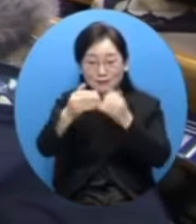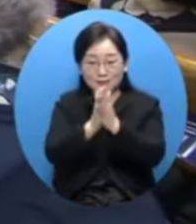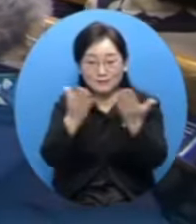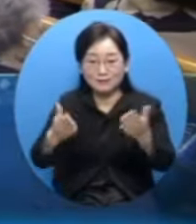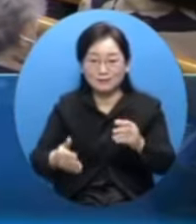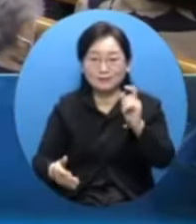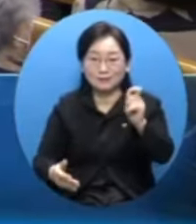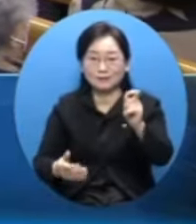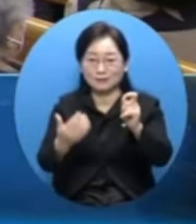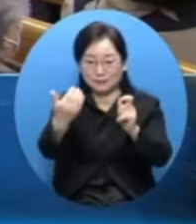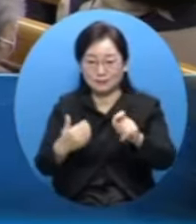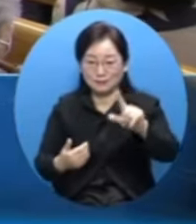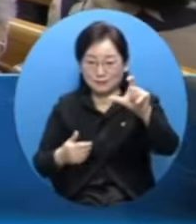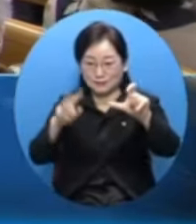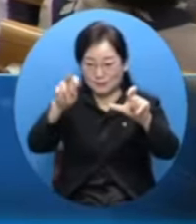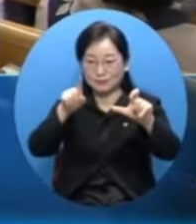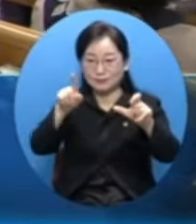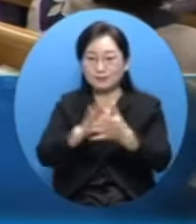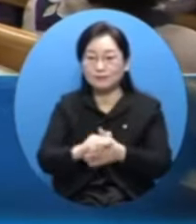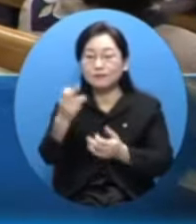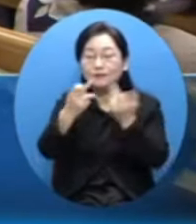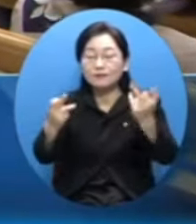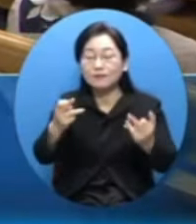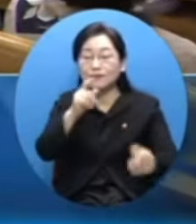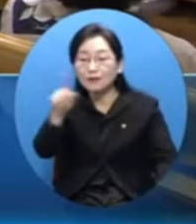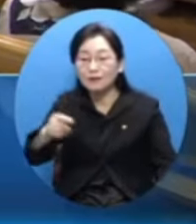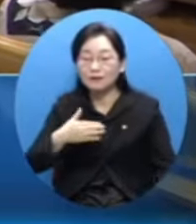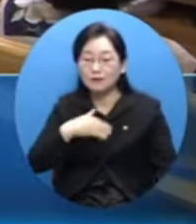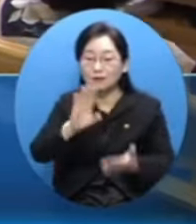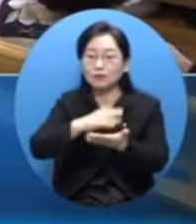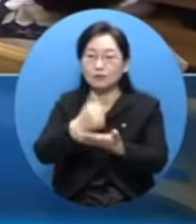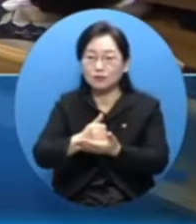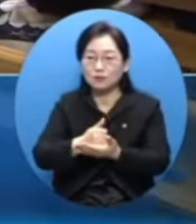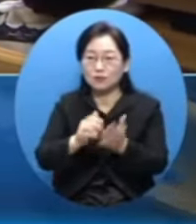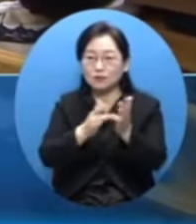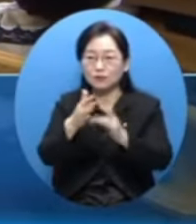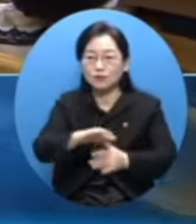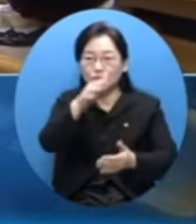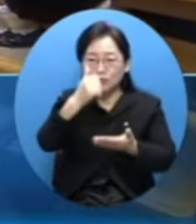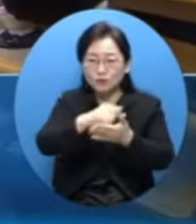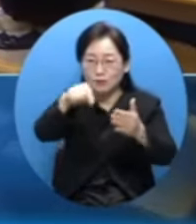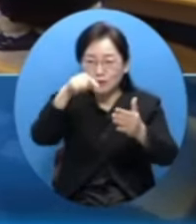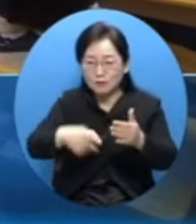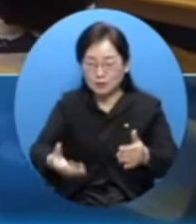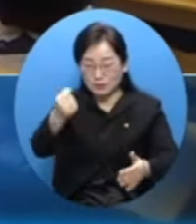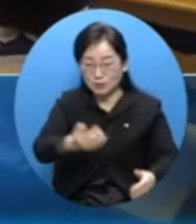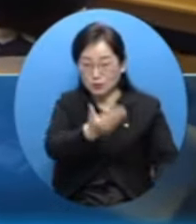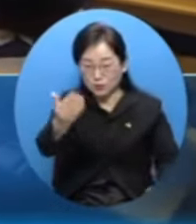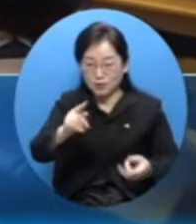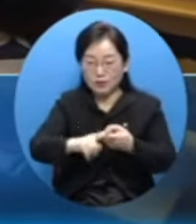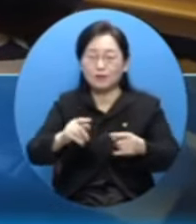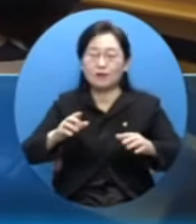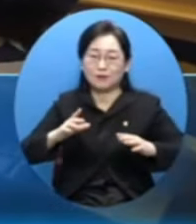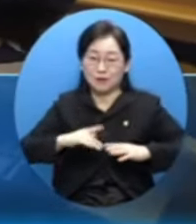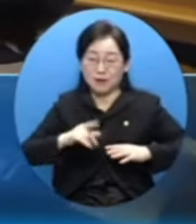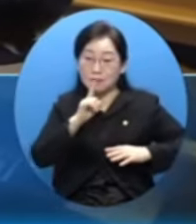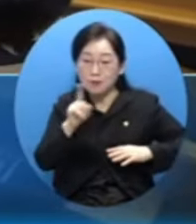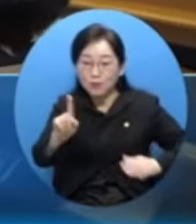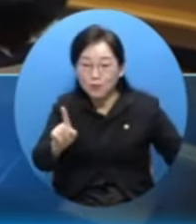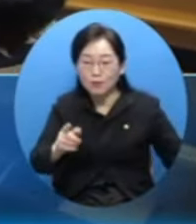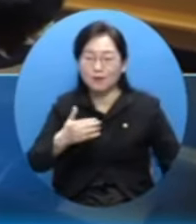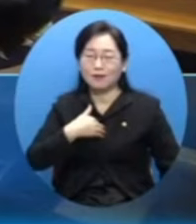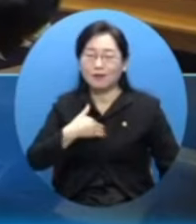고린도전서 15장 31절에 형제들아 내가 그리스도 예수 우리 주 안에서 가진 바 너에게 대한 나의 자랑을 두고 단언하노니